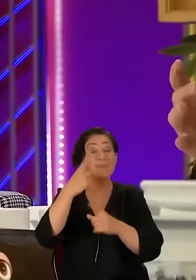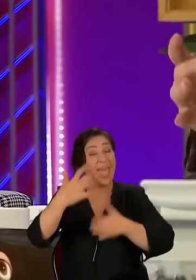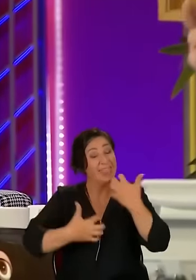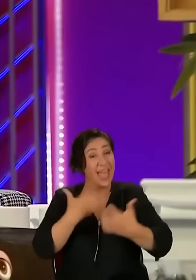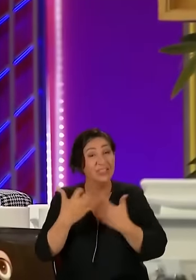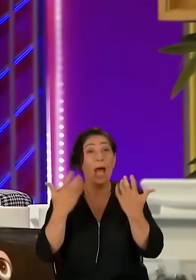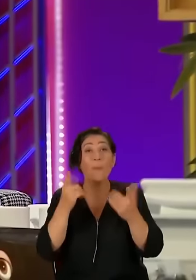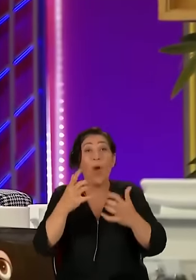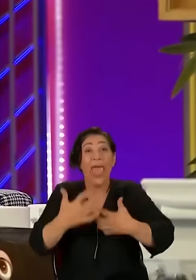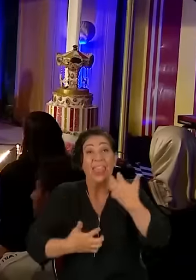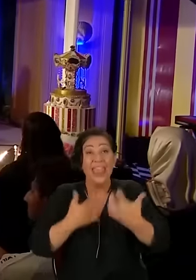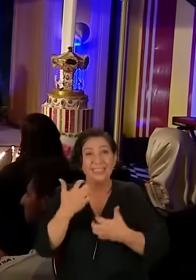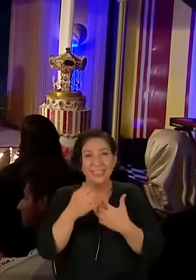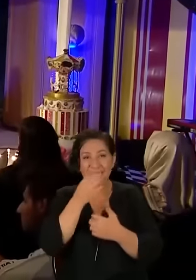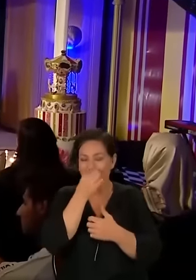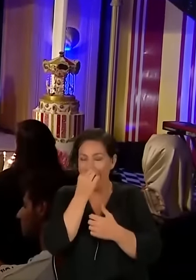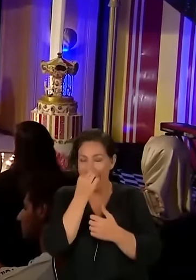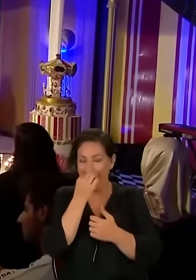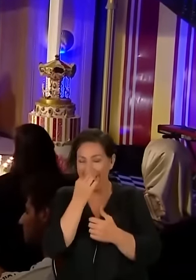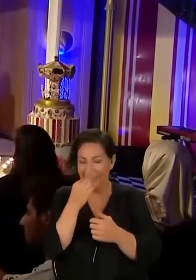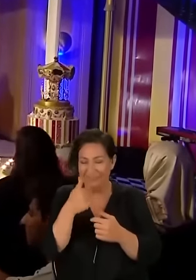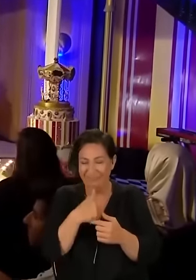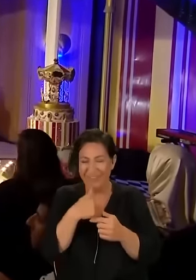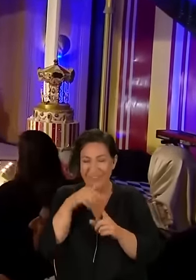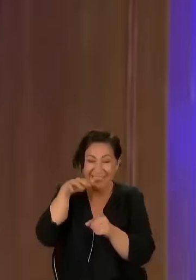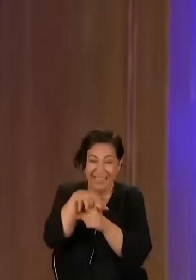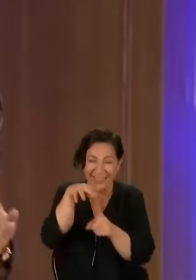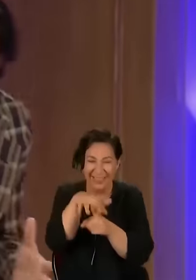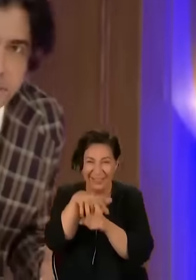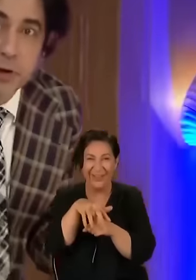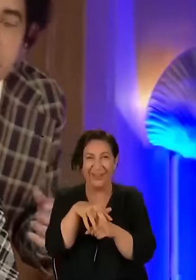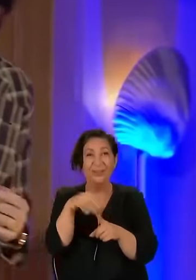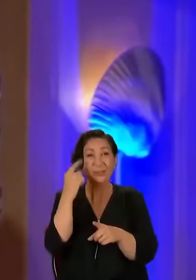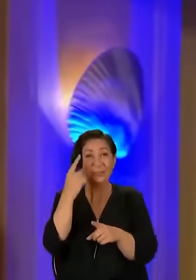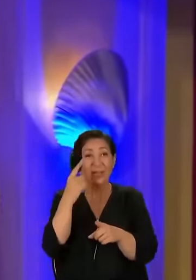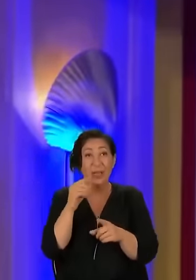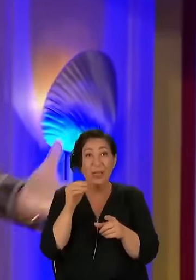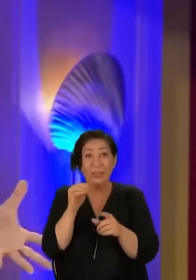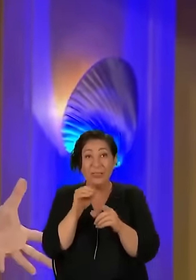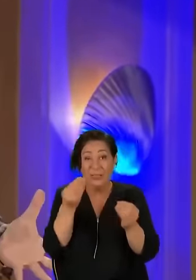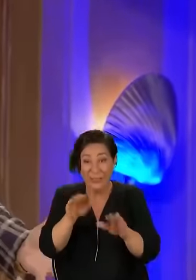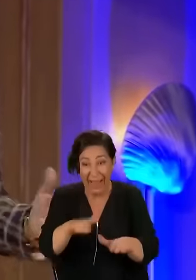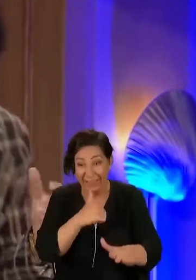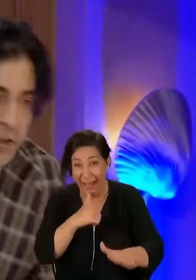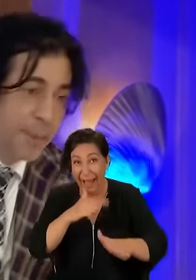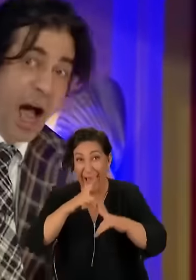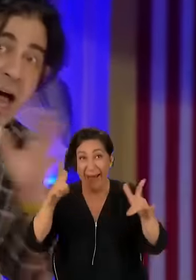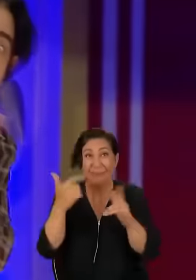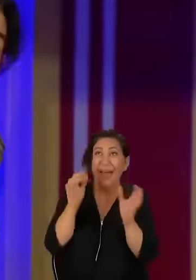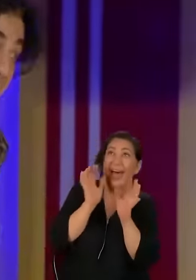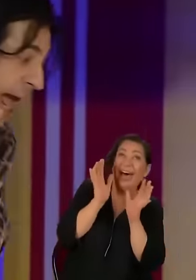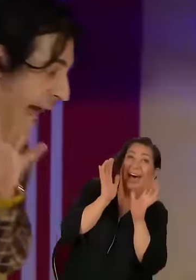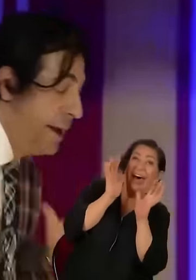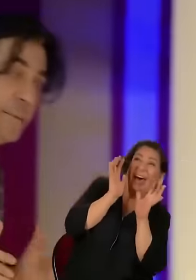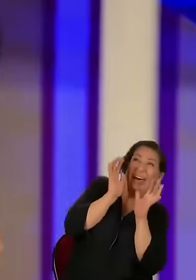enerji, fakat o enerji bize saldırıyor. Ve düşünsene bir çocuğu, kıtık adam deyince bir